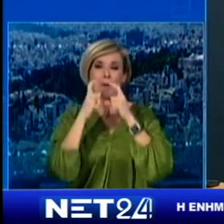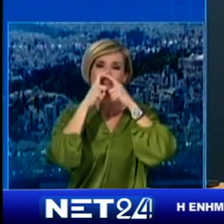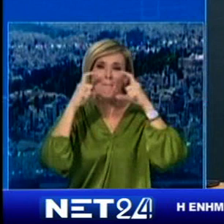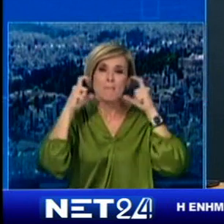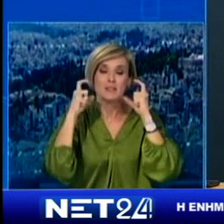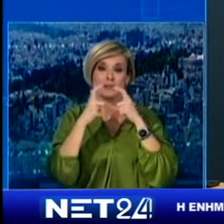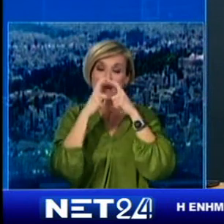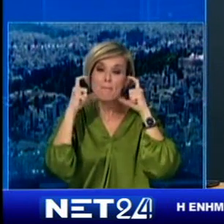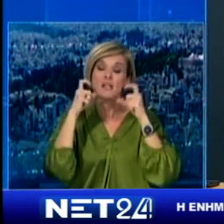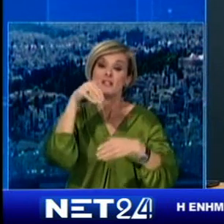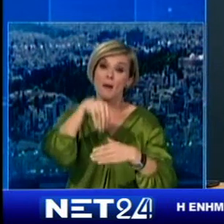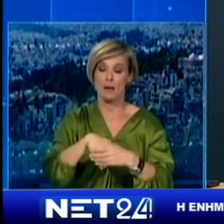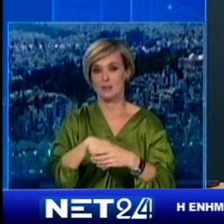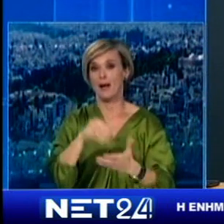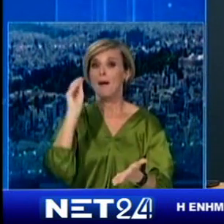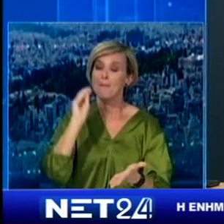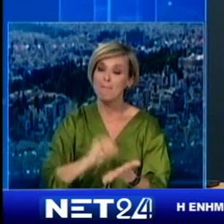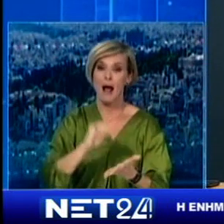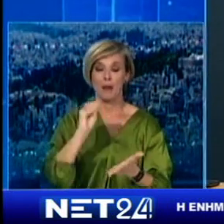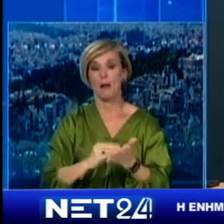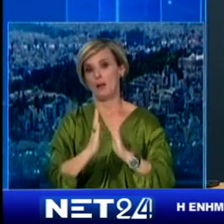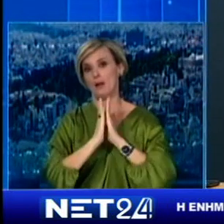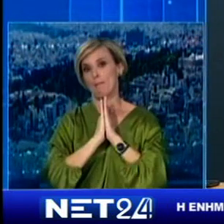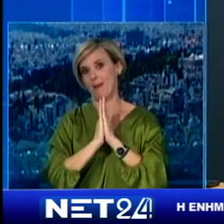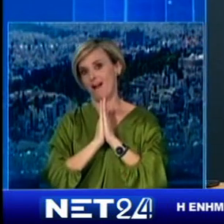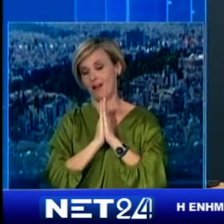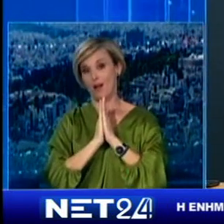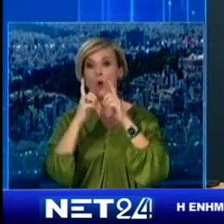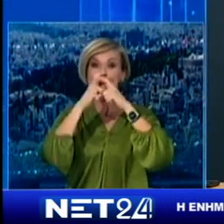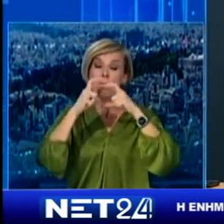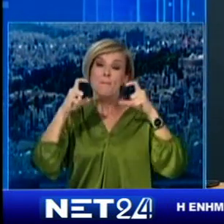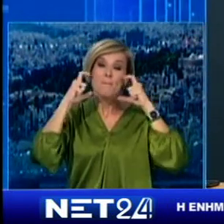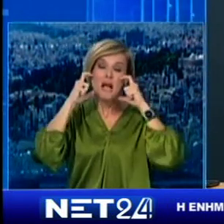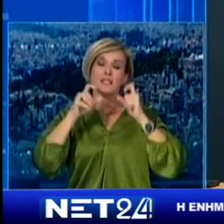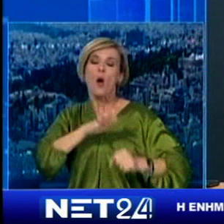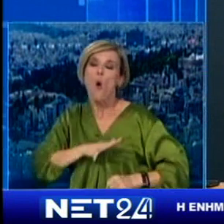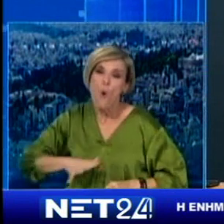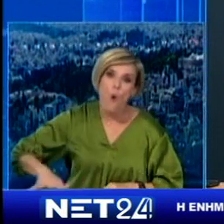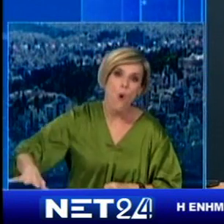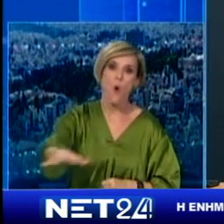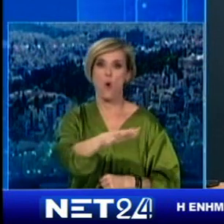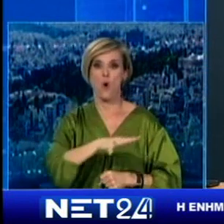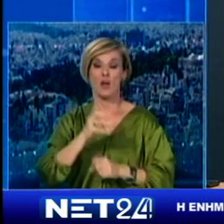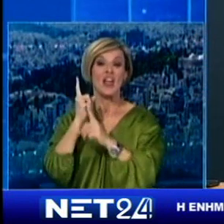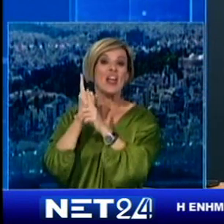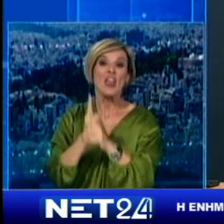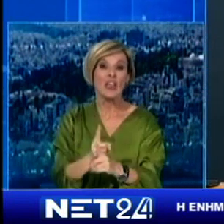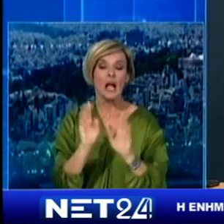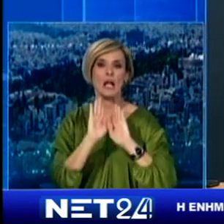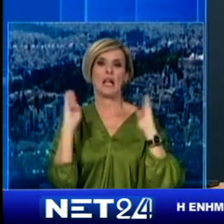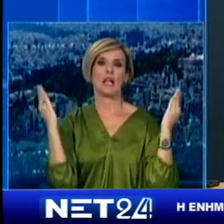μάσκα. Απευθύνουμε λοιπόν ξανά έκκληση για χρήση μάσκας παντού και με ιδιαίτερη έμφαση στους κλειστούς